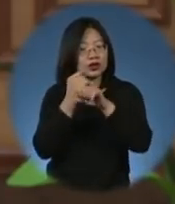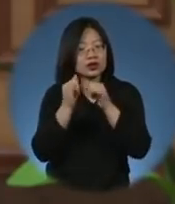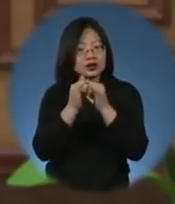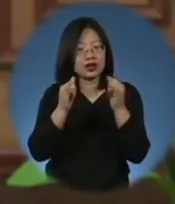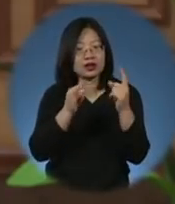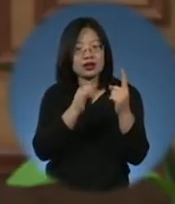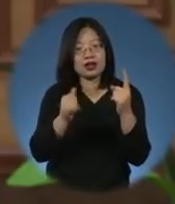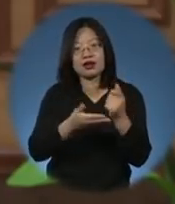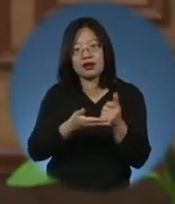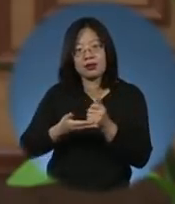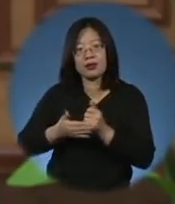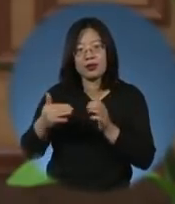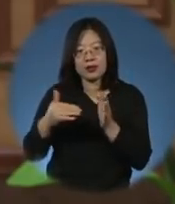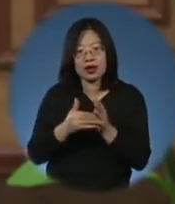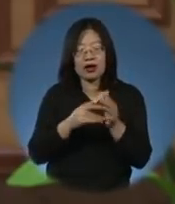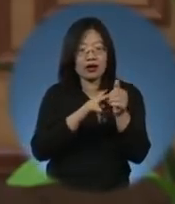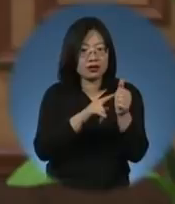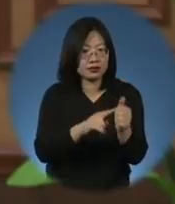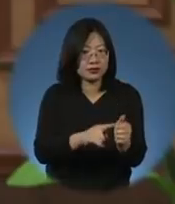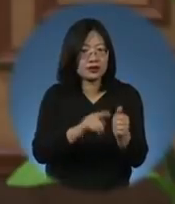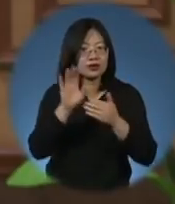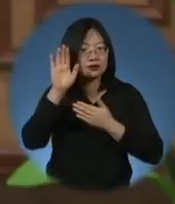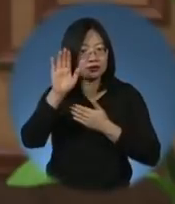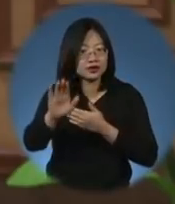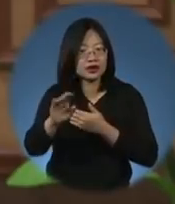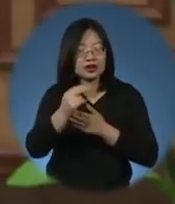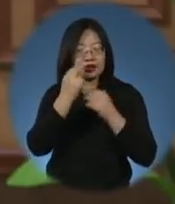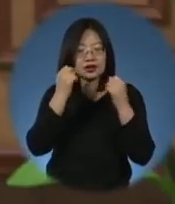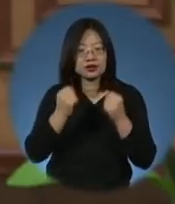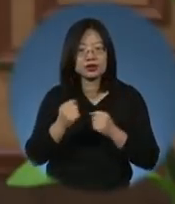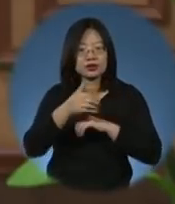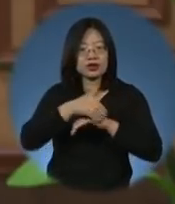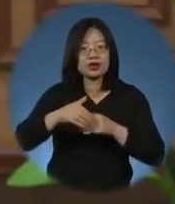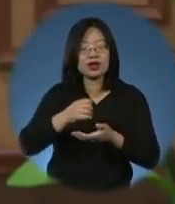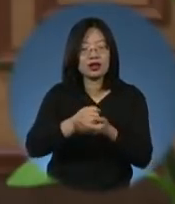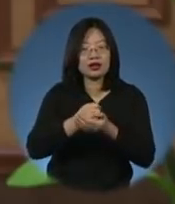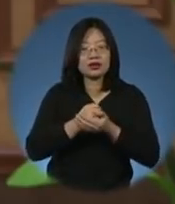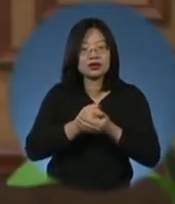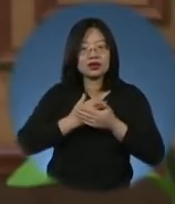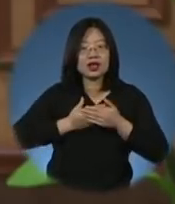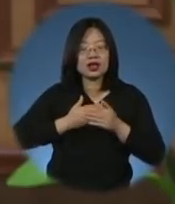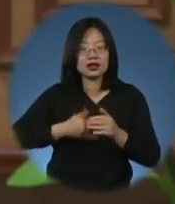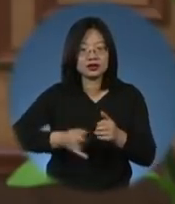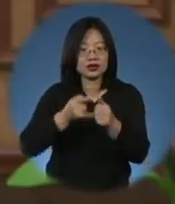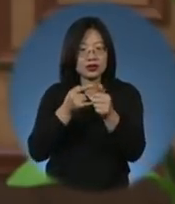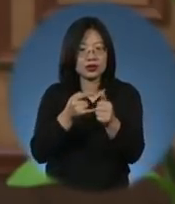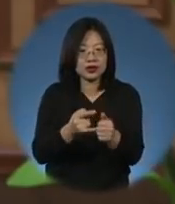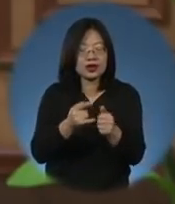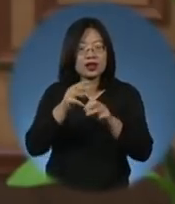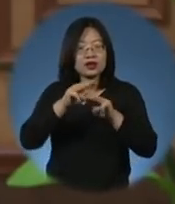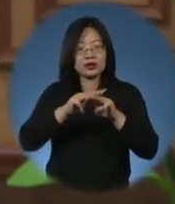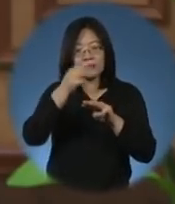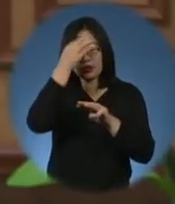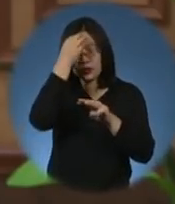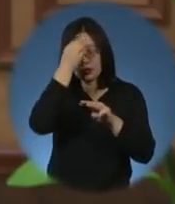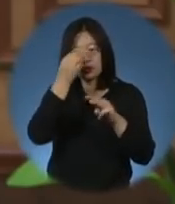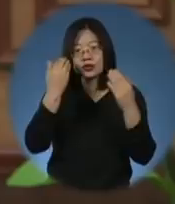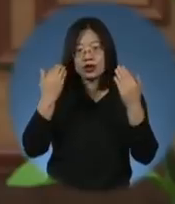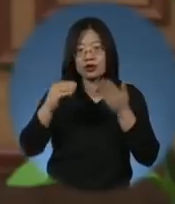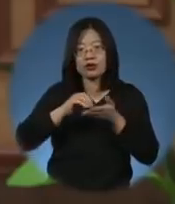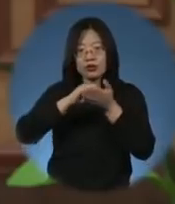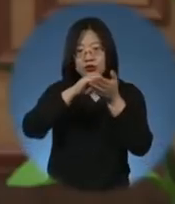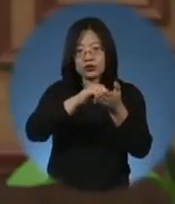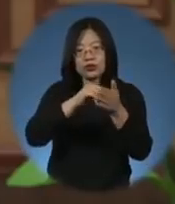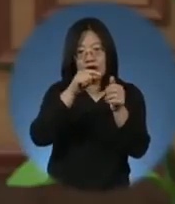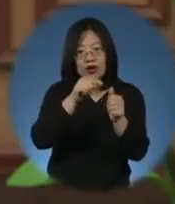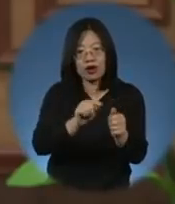분을 모셨는데요. 이분은 미래 생존 전략으로 자기 자녀에게 농업고등학교를 가라,